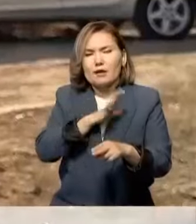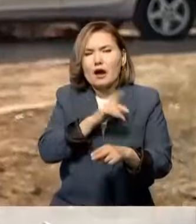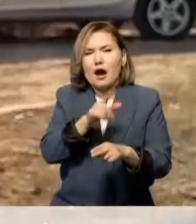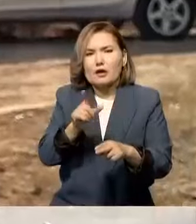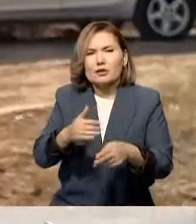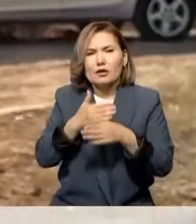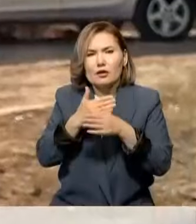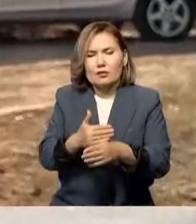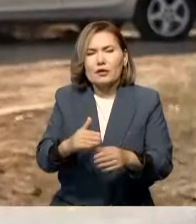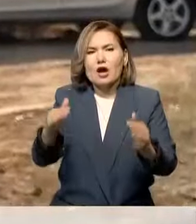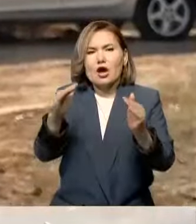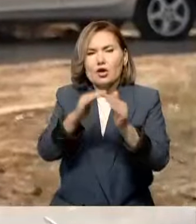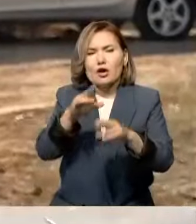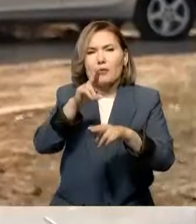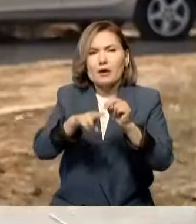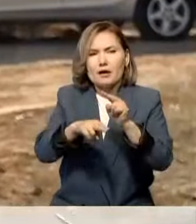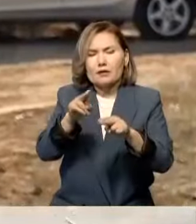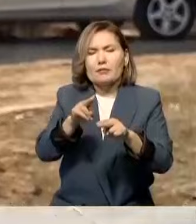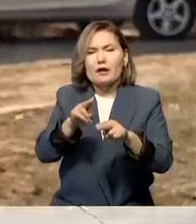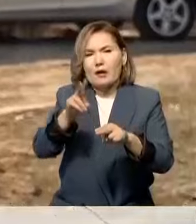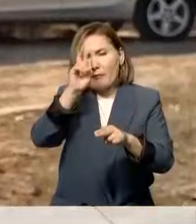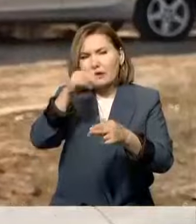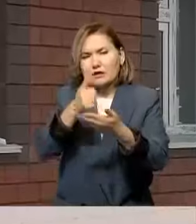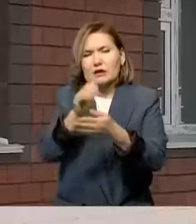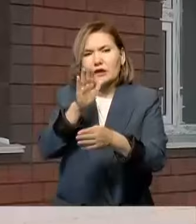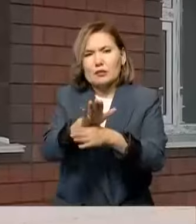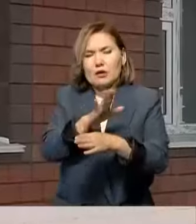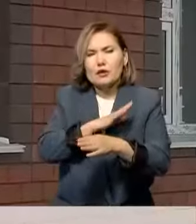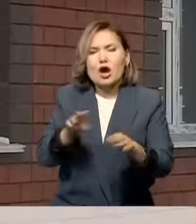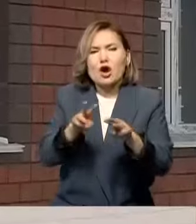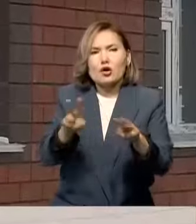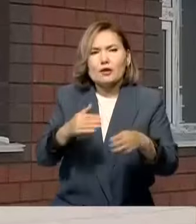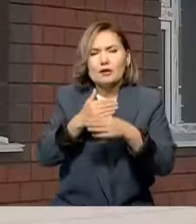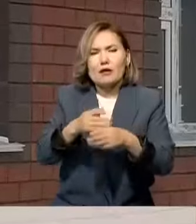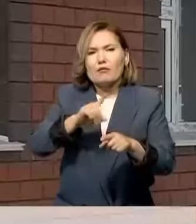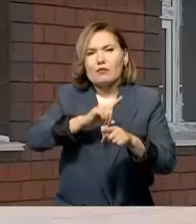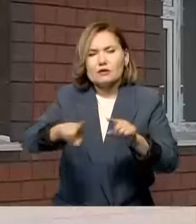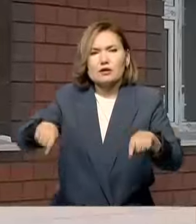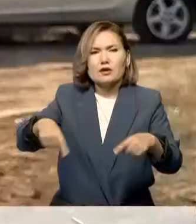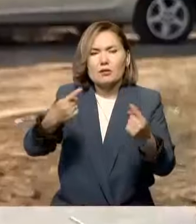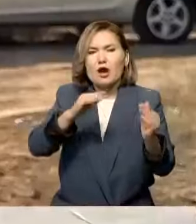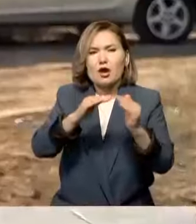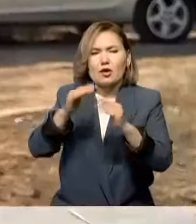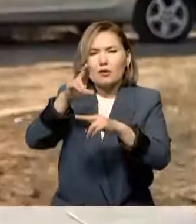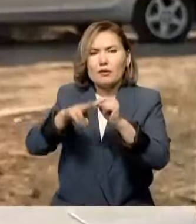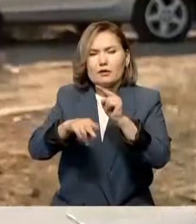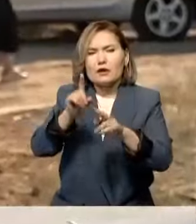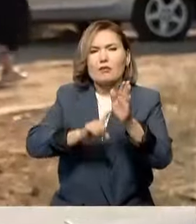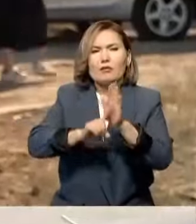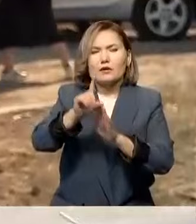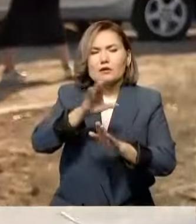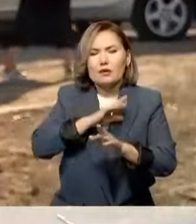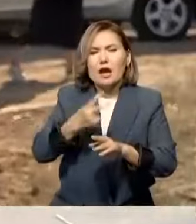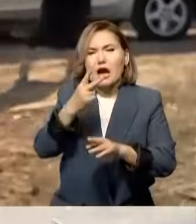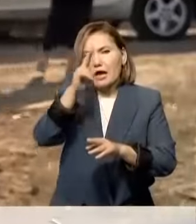тұрғын үйлерін салып беру жөнінде тапсырма болған. Осыған орай үкіметтің қолдауымен тез арада осы үйлерді салуға кірісіп кеткен болатынбыз.